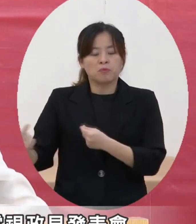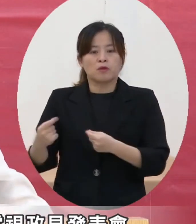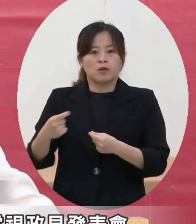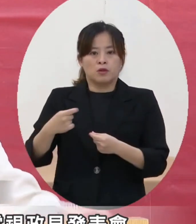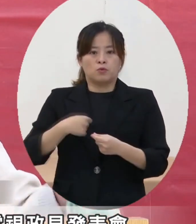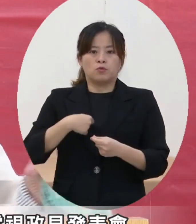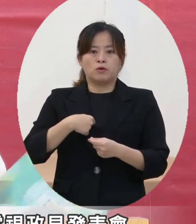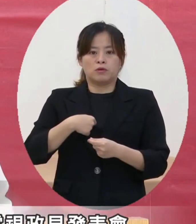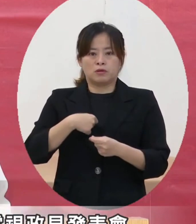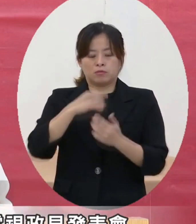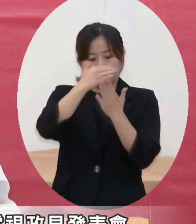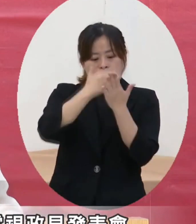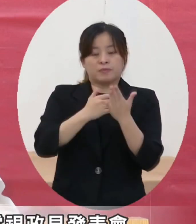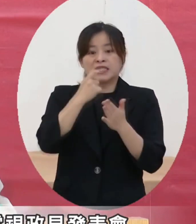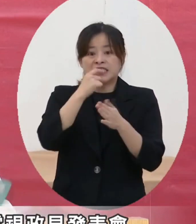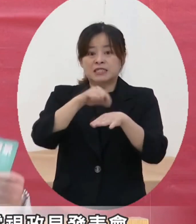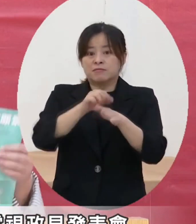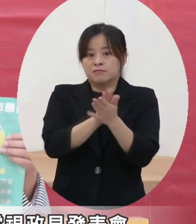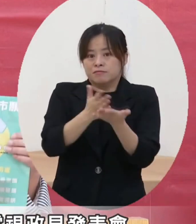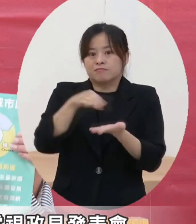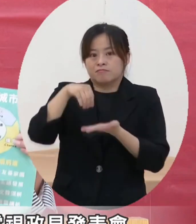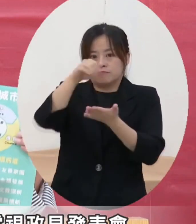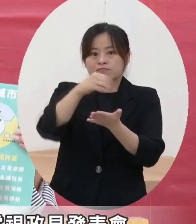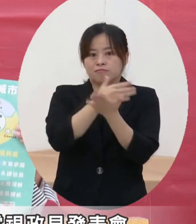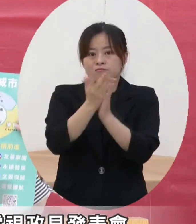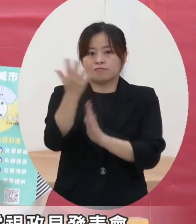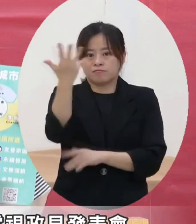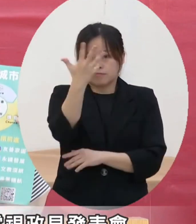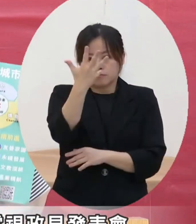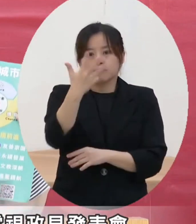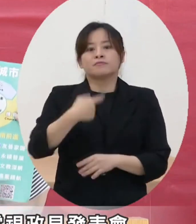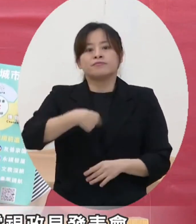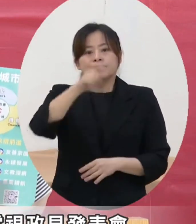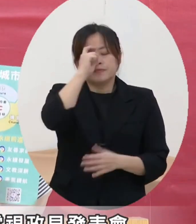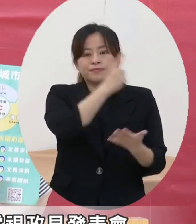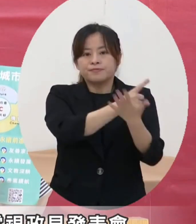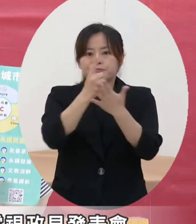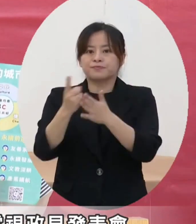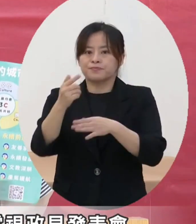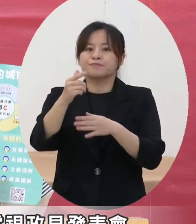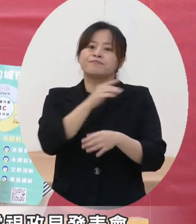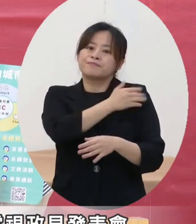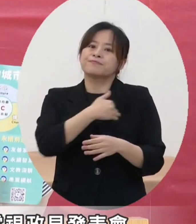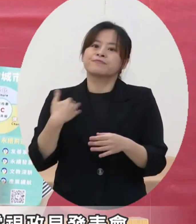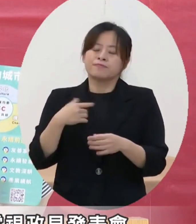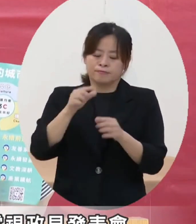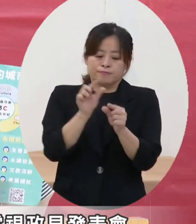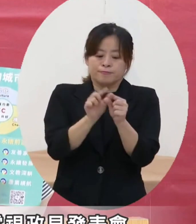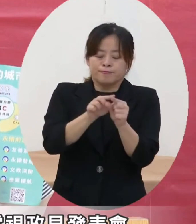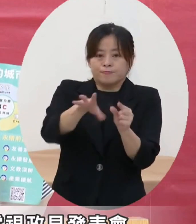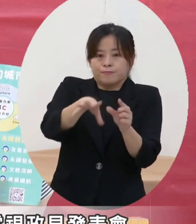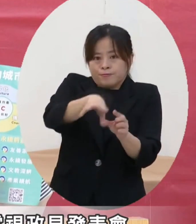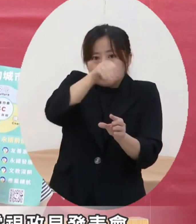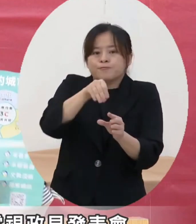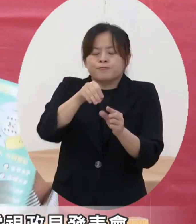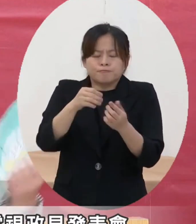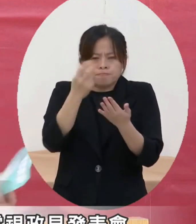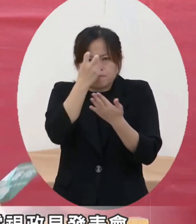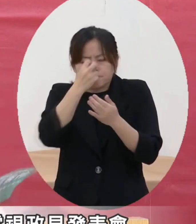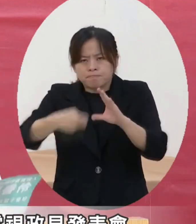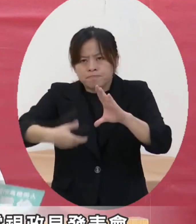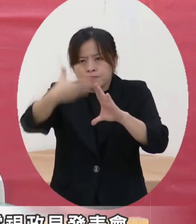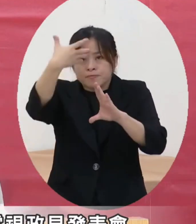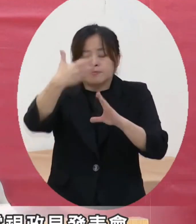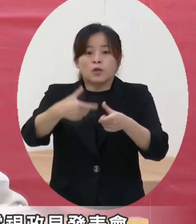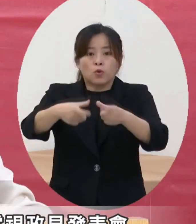在我的愿景的白皮书里面已经提出了8个面向，我希望大家能够上我的这个 QR Code 里面认真的去检视。